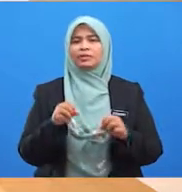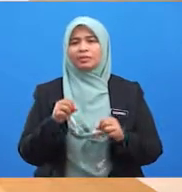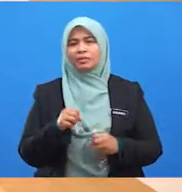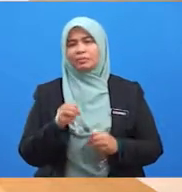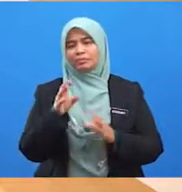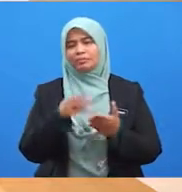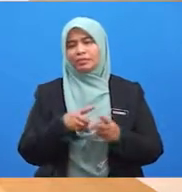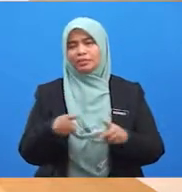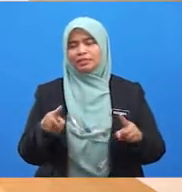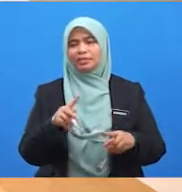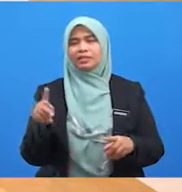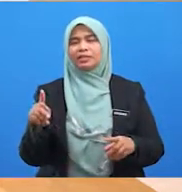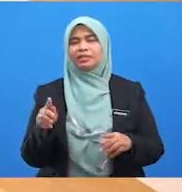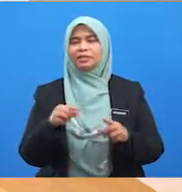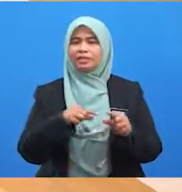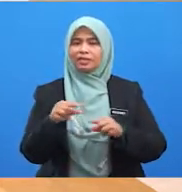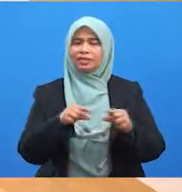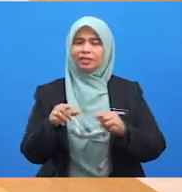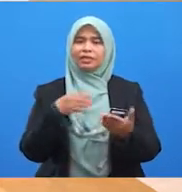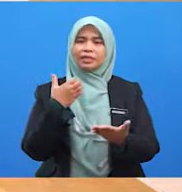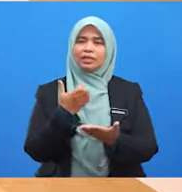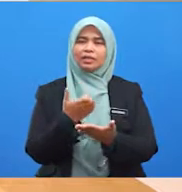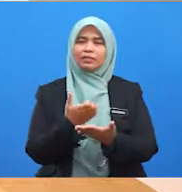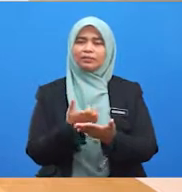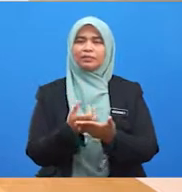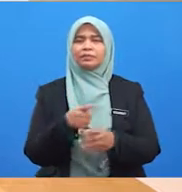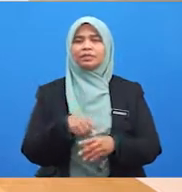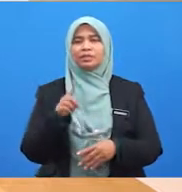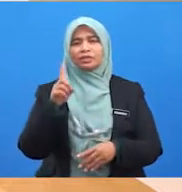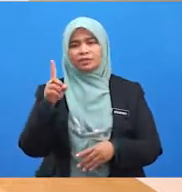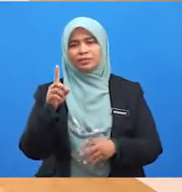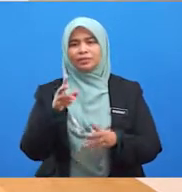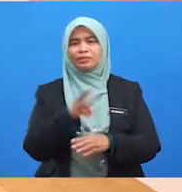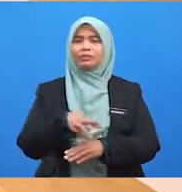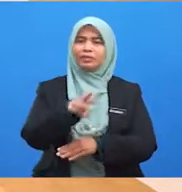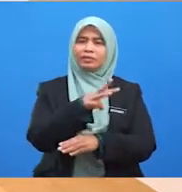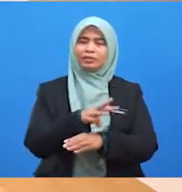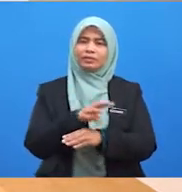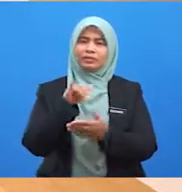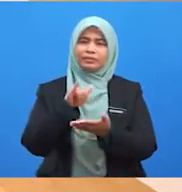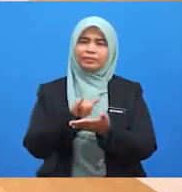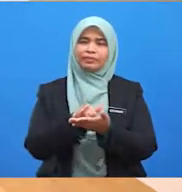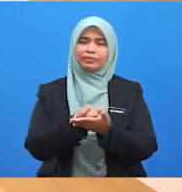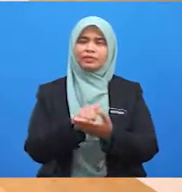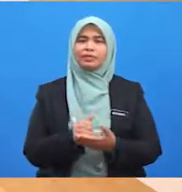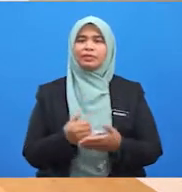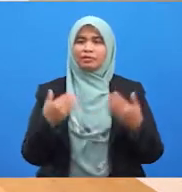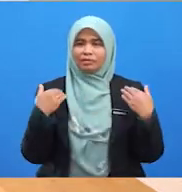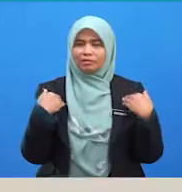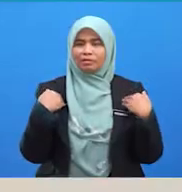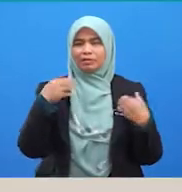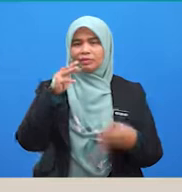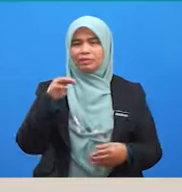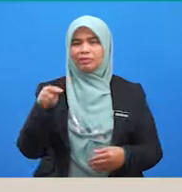dan membezakan kegiatan ekonomi di sesuatu kawasan tersebut? Pernahkah murid-murid